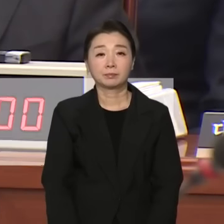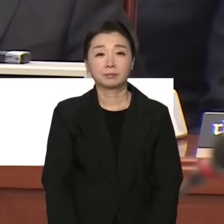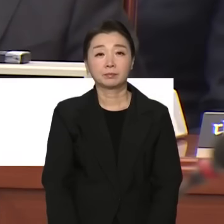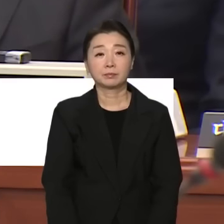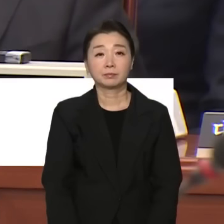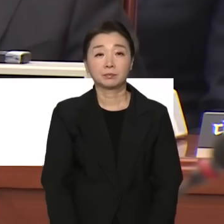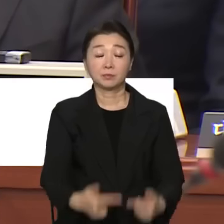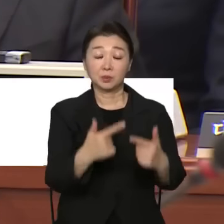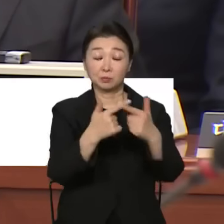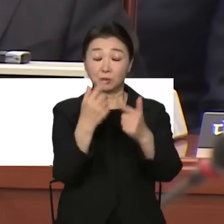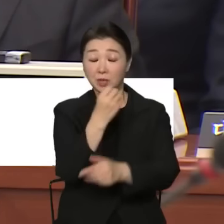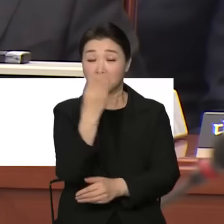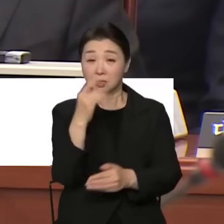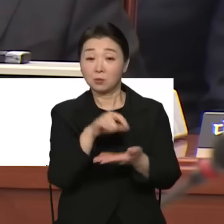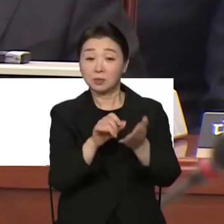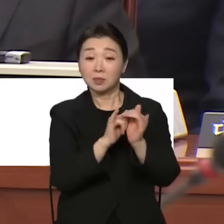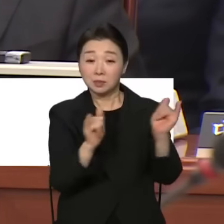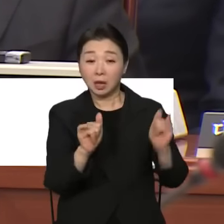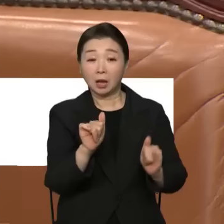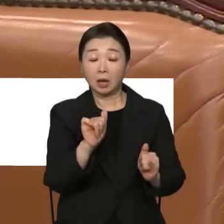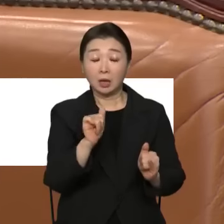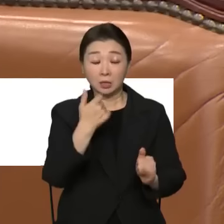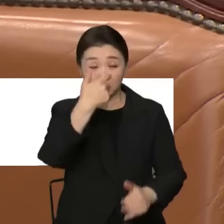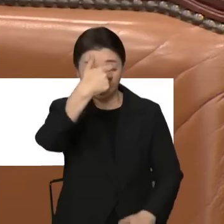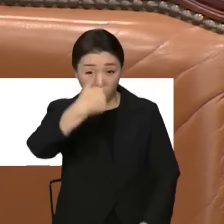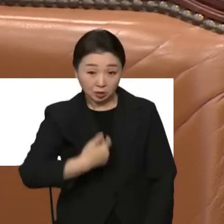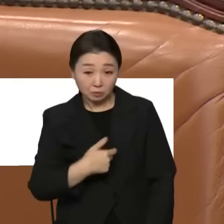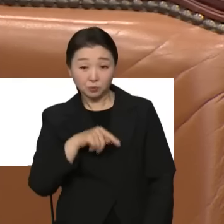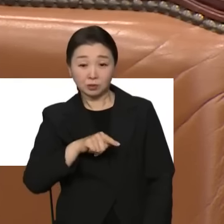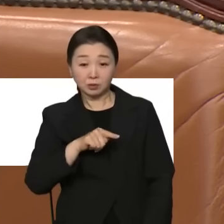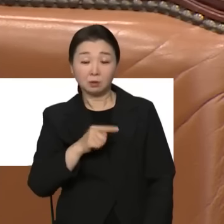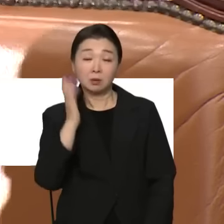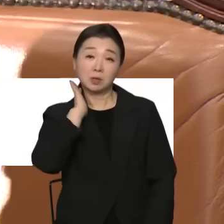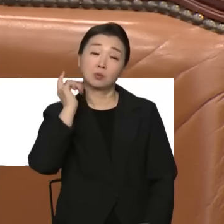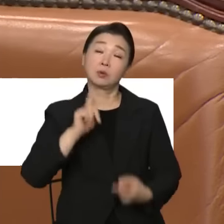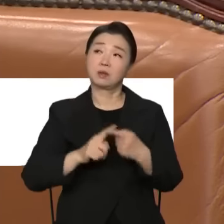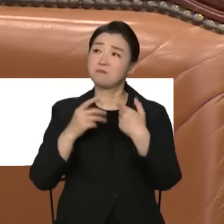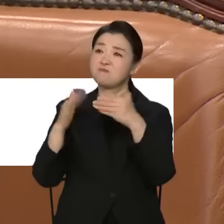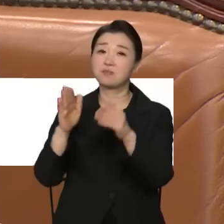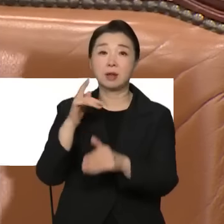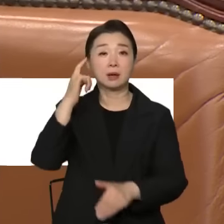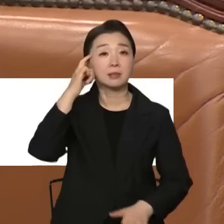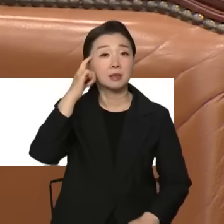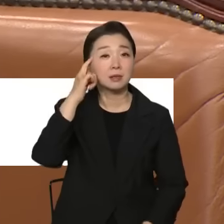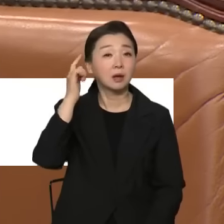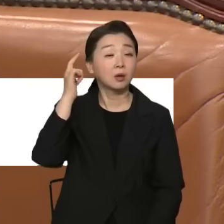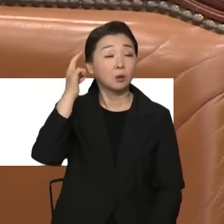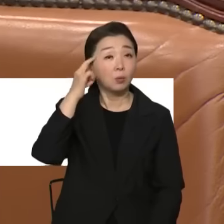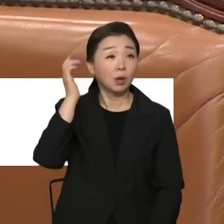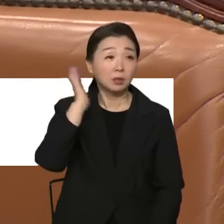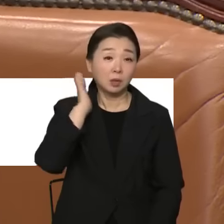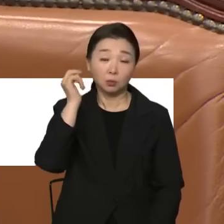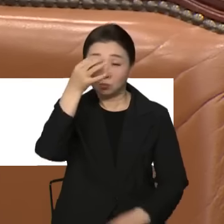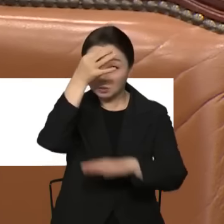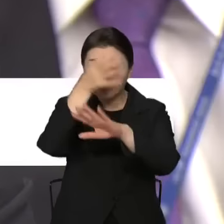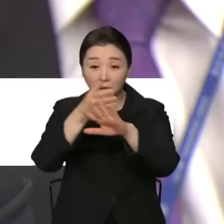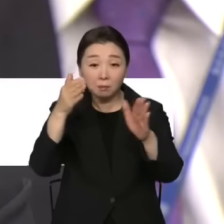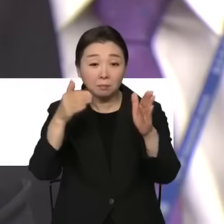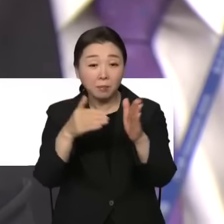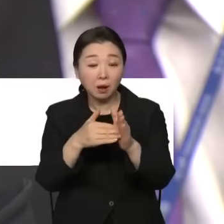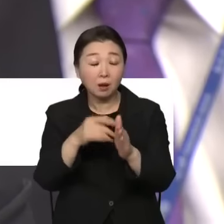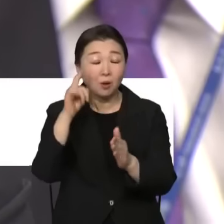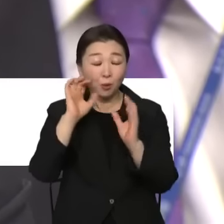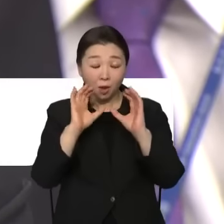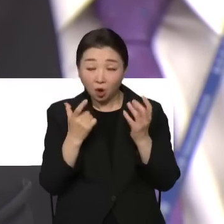부산일보 기자인데요. 저는 그거는 그 기자가 대통령에 대한 무례라고 생각합니다. 대통령이 사과를 했는데 뭐